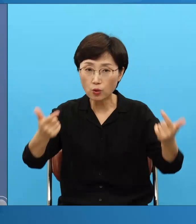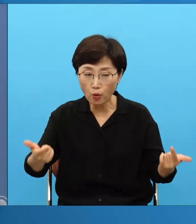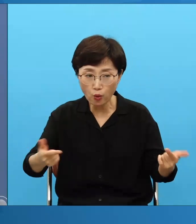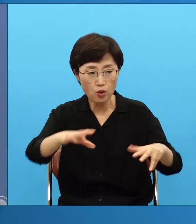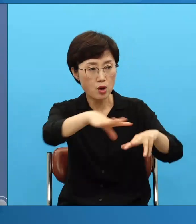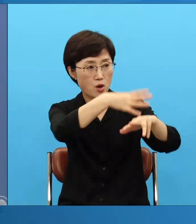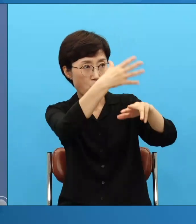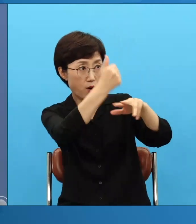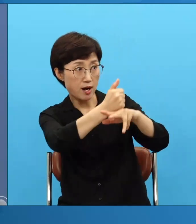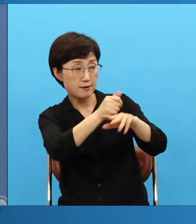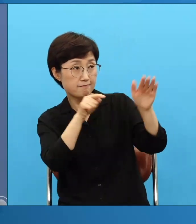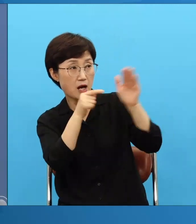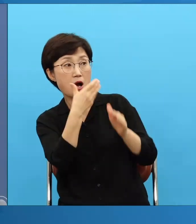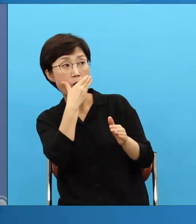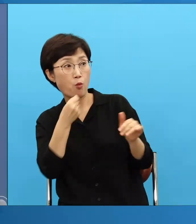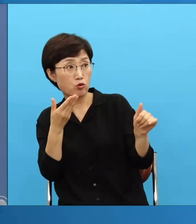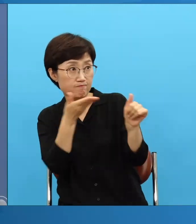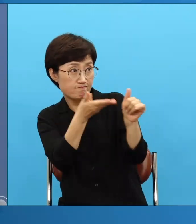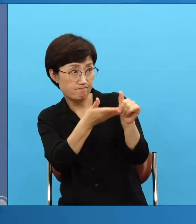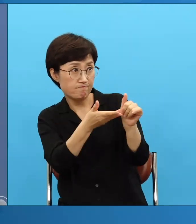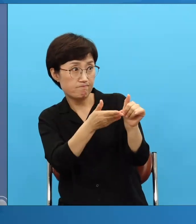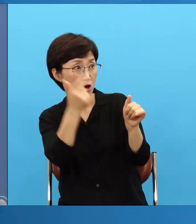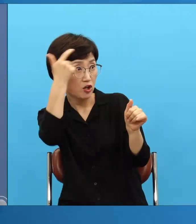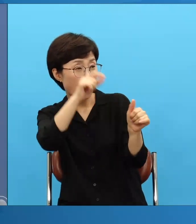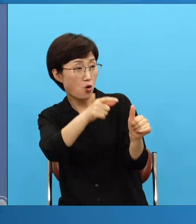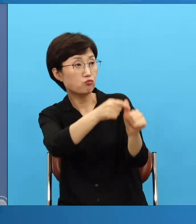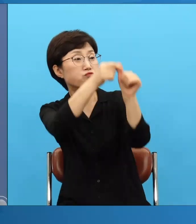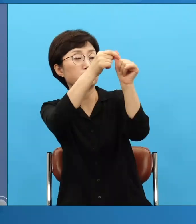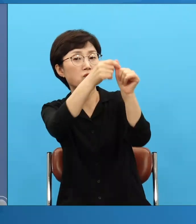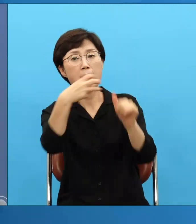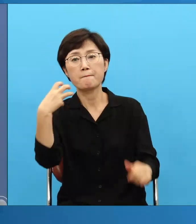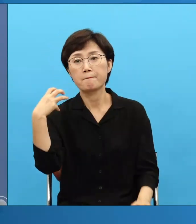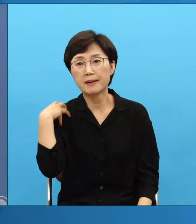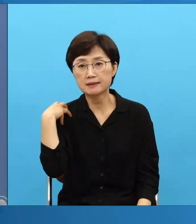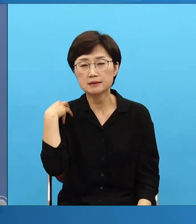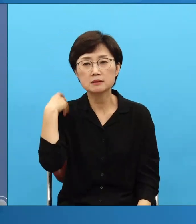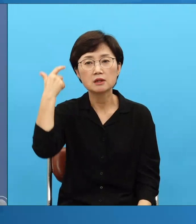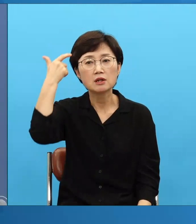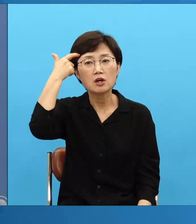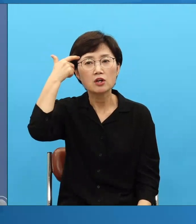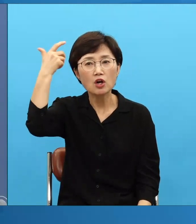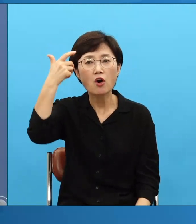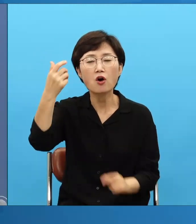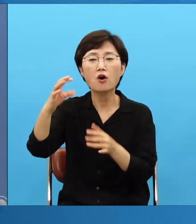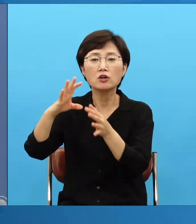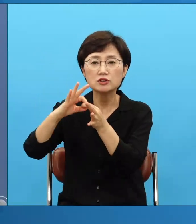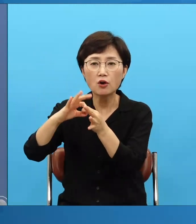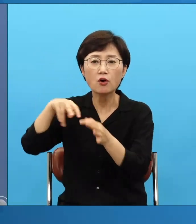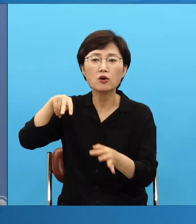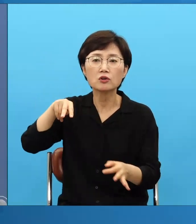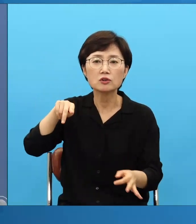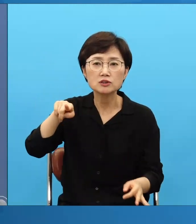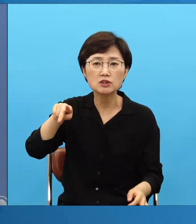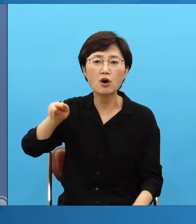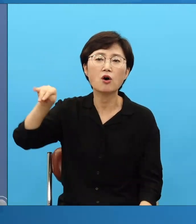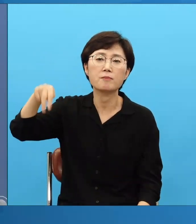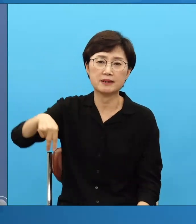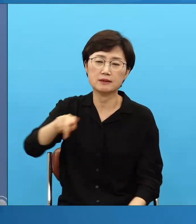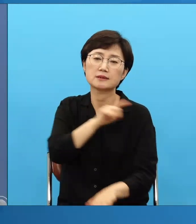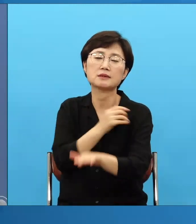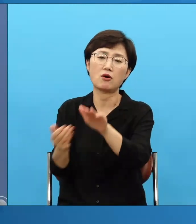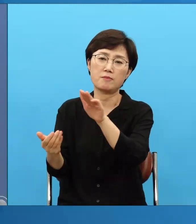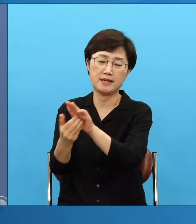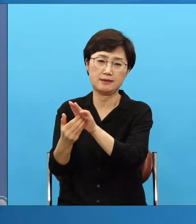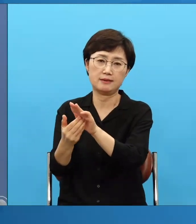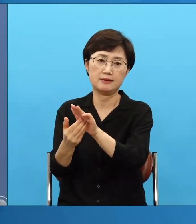영적 서밋의 사명 가졌다. All the committed workers here, your work is not just to save the king, but your work is to have the spiritual summit to